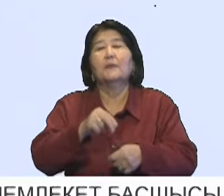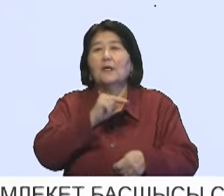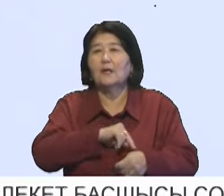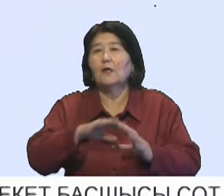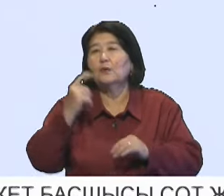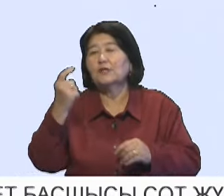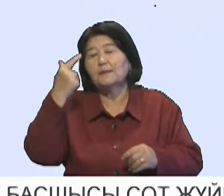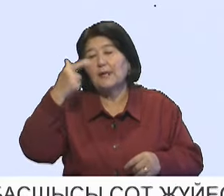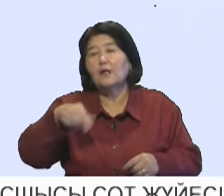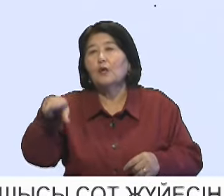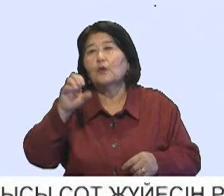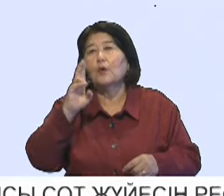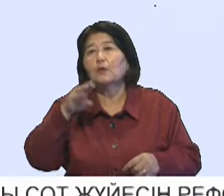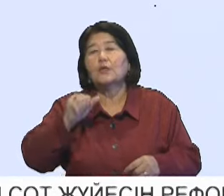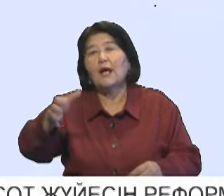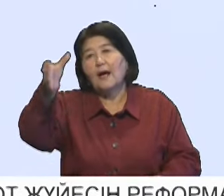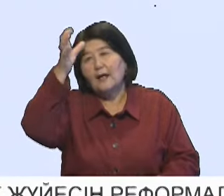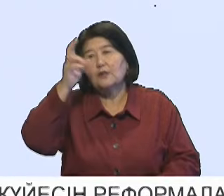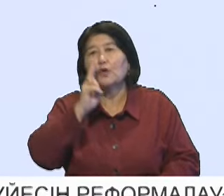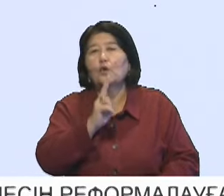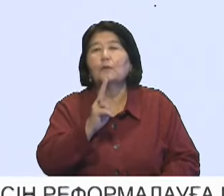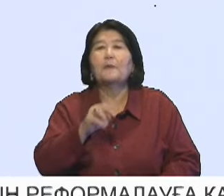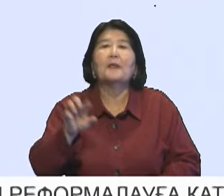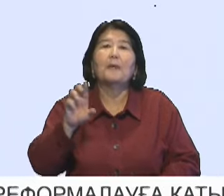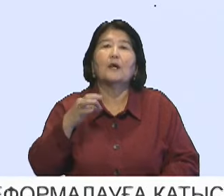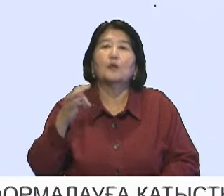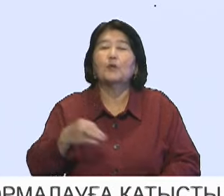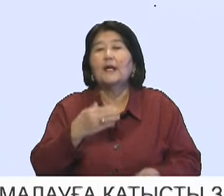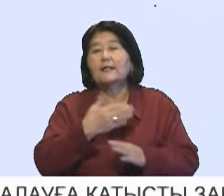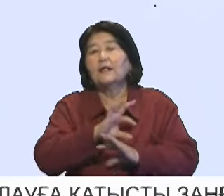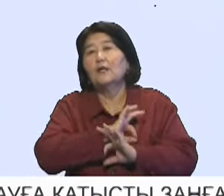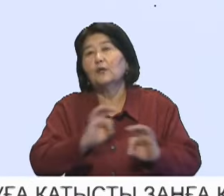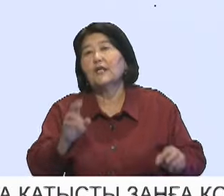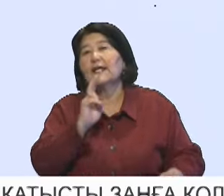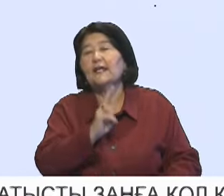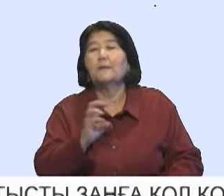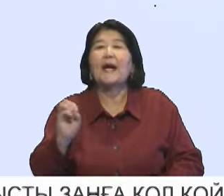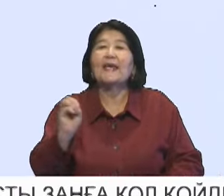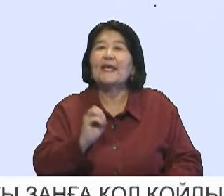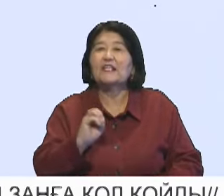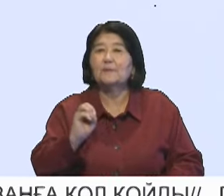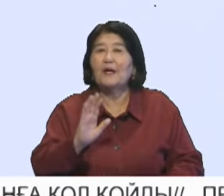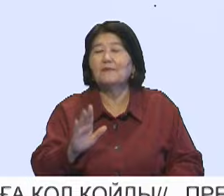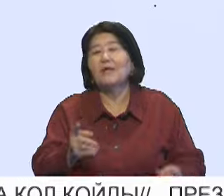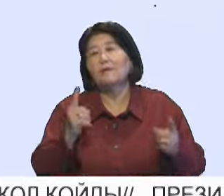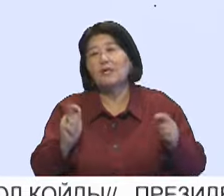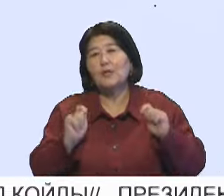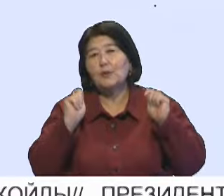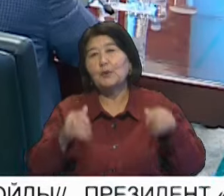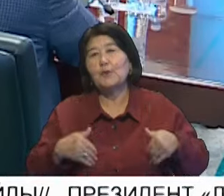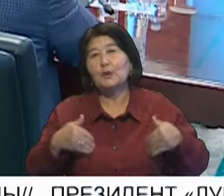шаруашылығы ғылымдарының докторы академик Құрманбек Бәкірұлы мен сала үздігі Керімхан Егізбаевты мерейтойымен